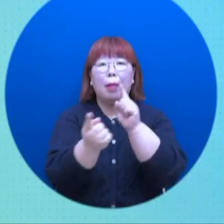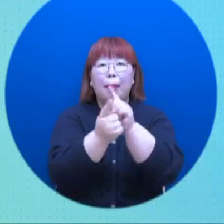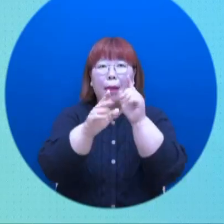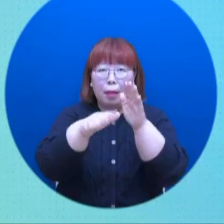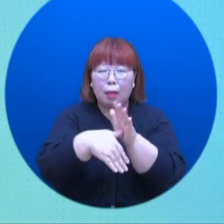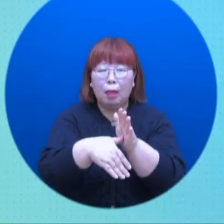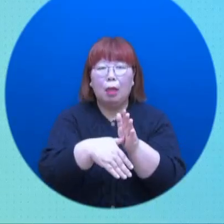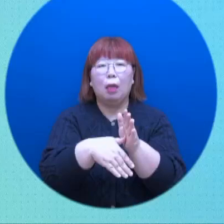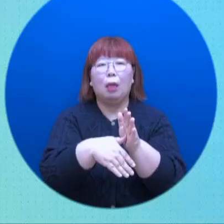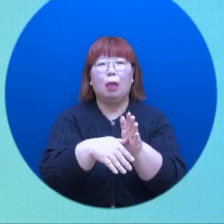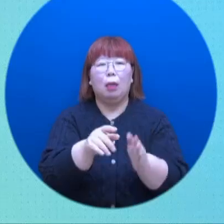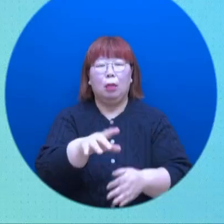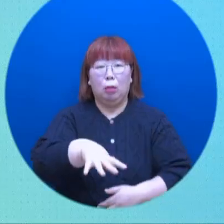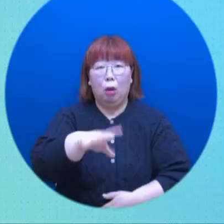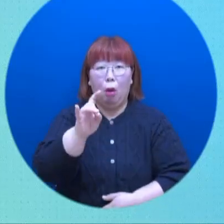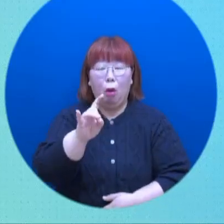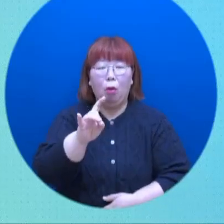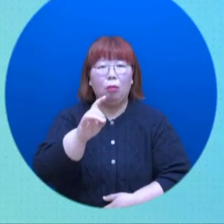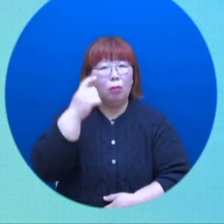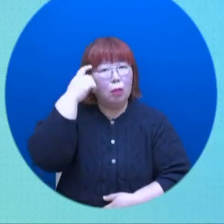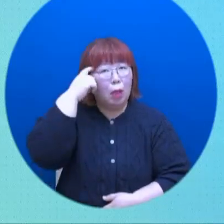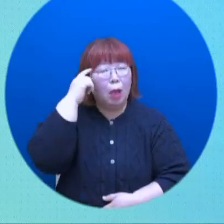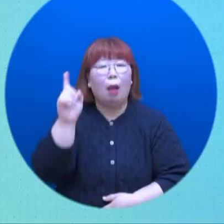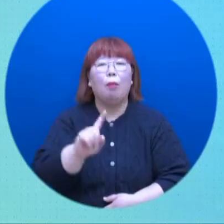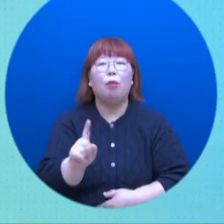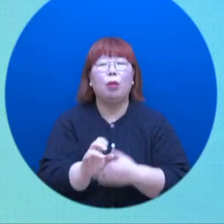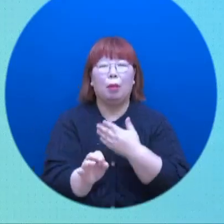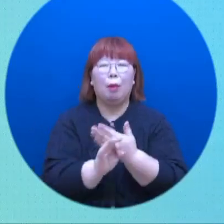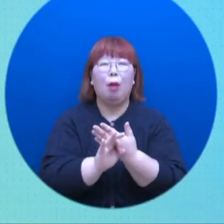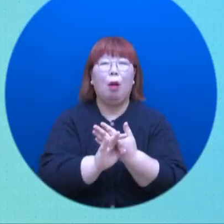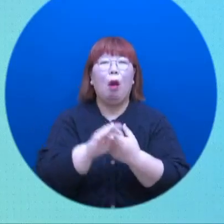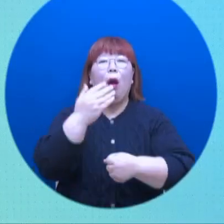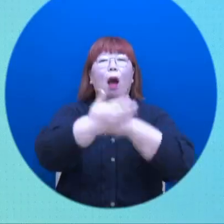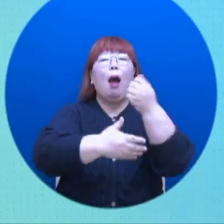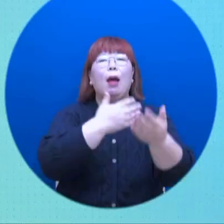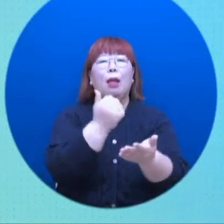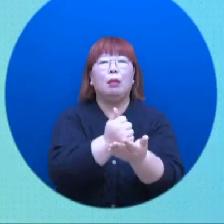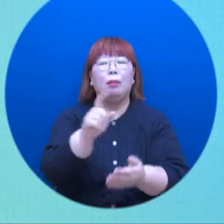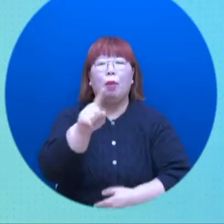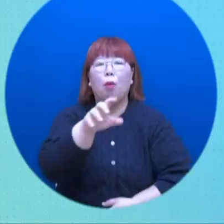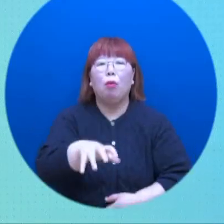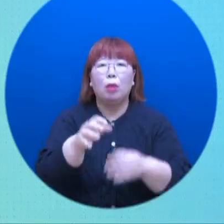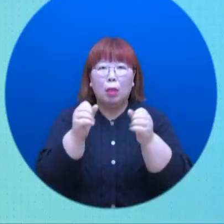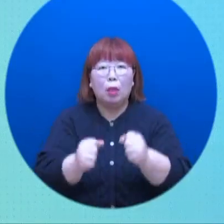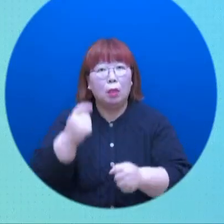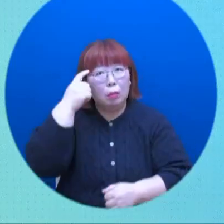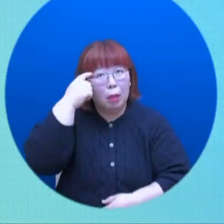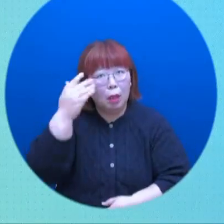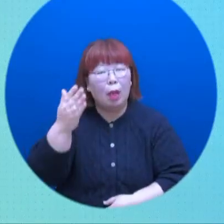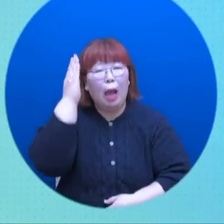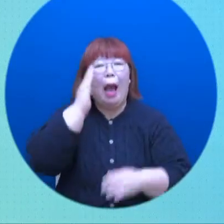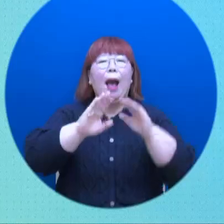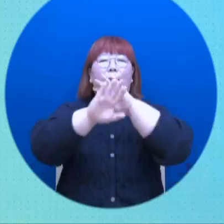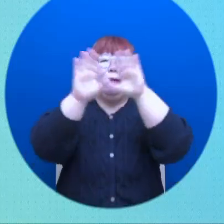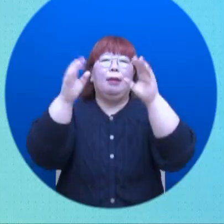있어요. 어떤 정보입니까? 하나님이 어디에 계세요? 하늘에 계시다라는 거죠.